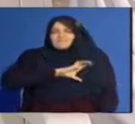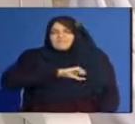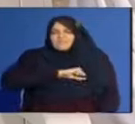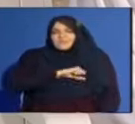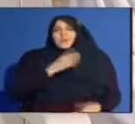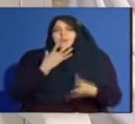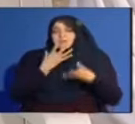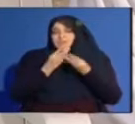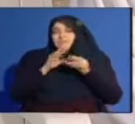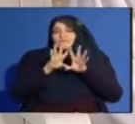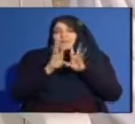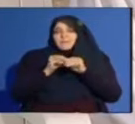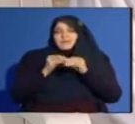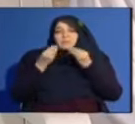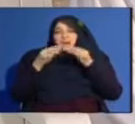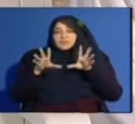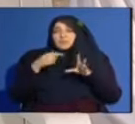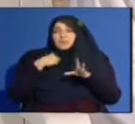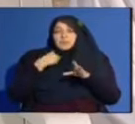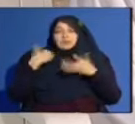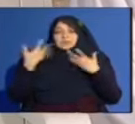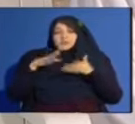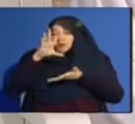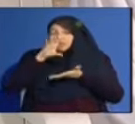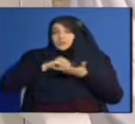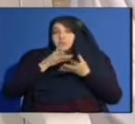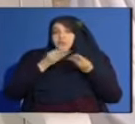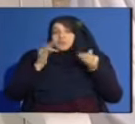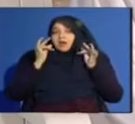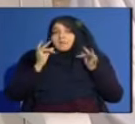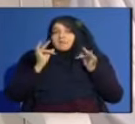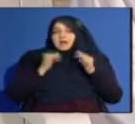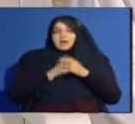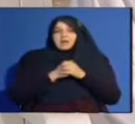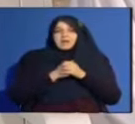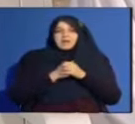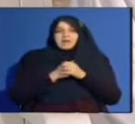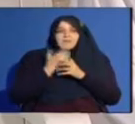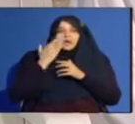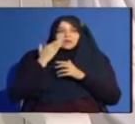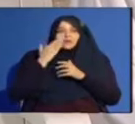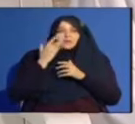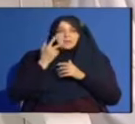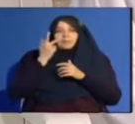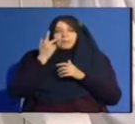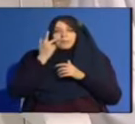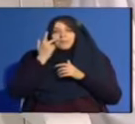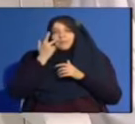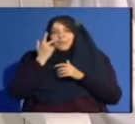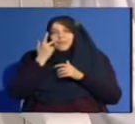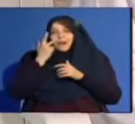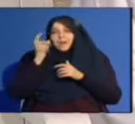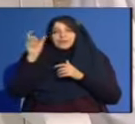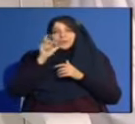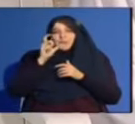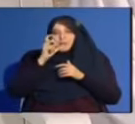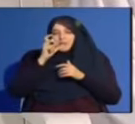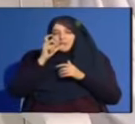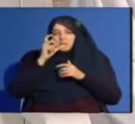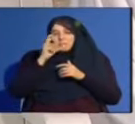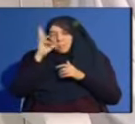وقد جاءتنا الكثير من القضايا حيث يموت الأب المسلم ويخلف